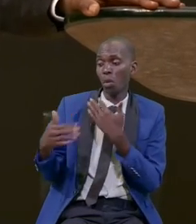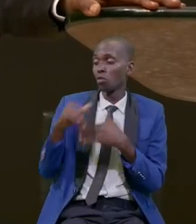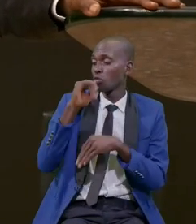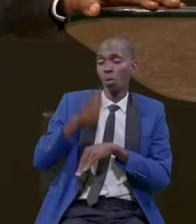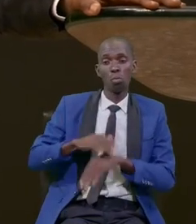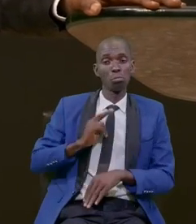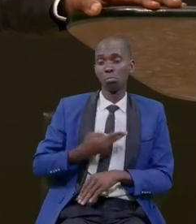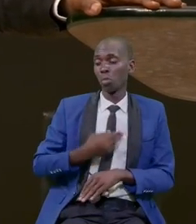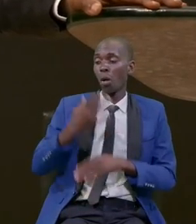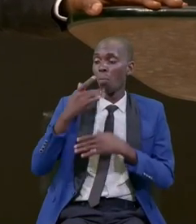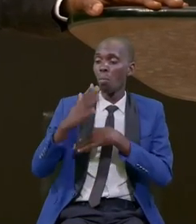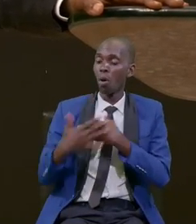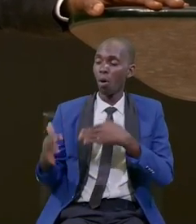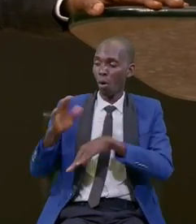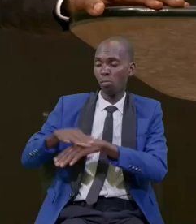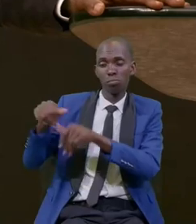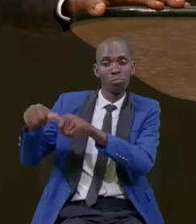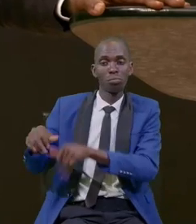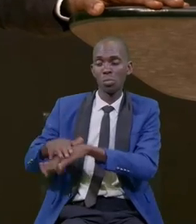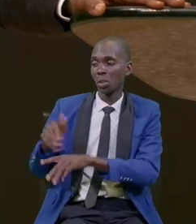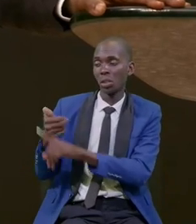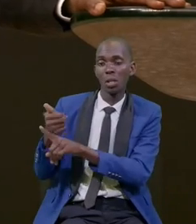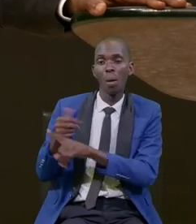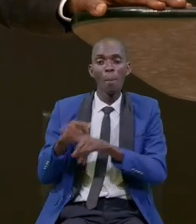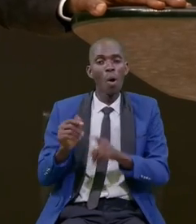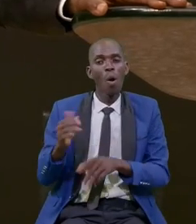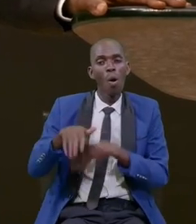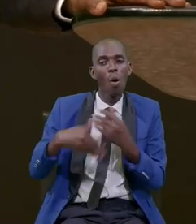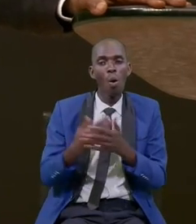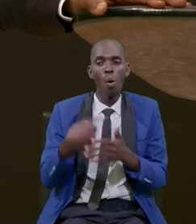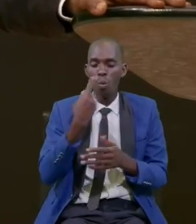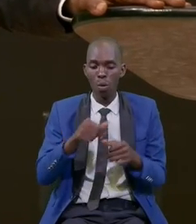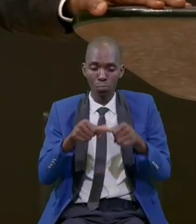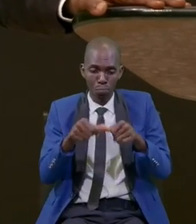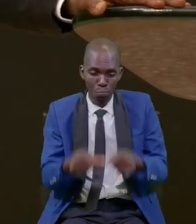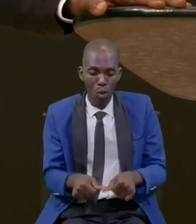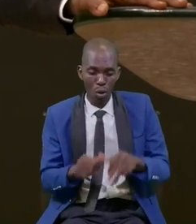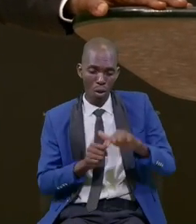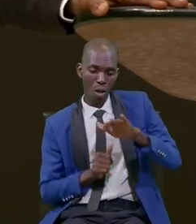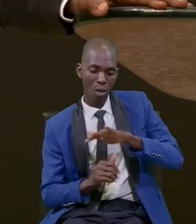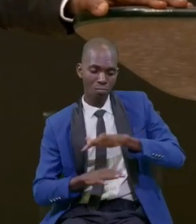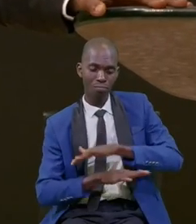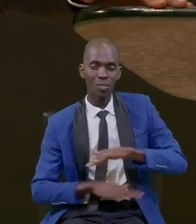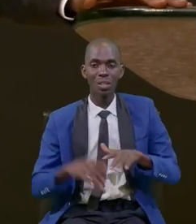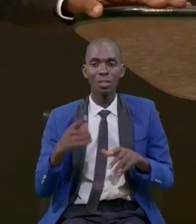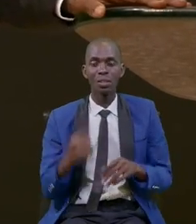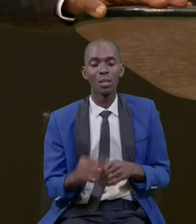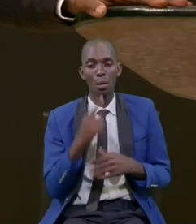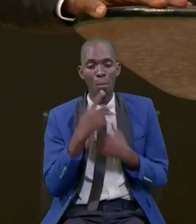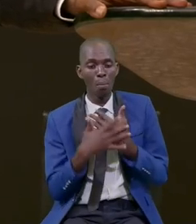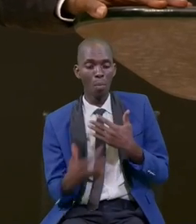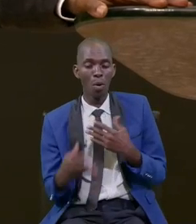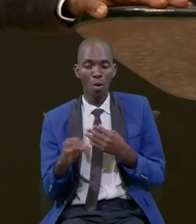lui-même. Mais tous ceux qui demeurent restent sous la marque du sang de l'agneau, son sang